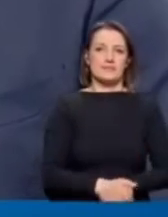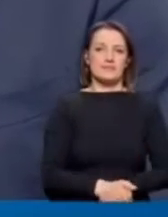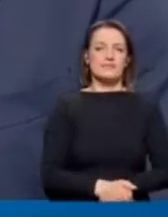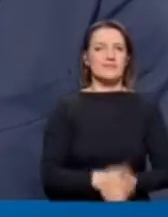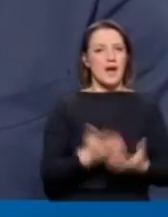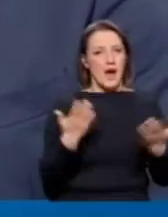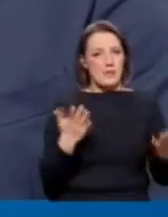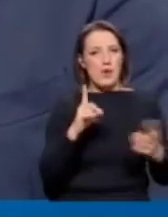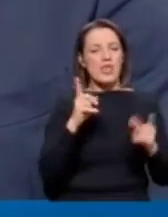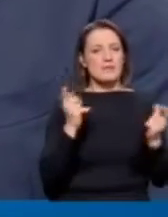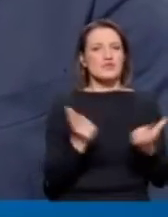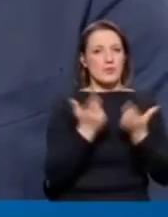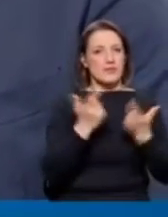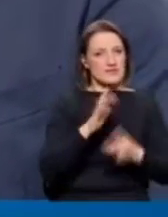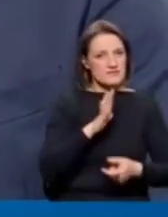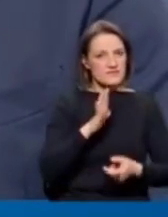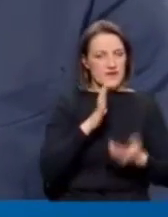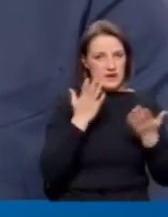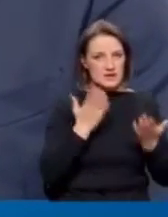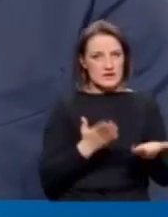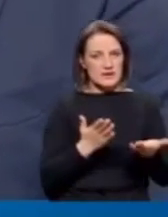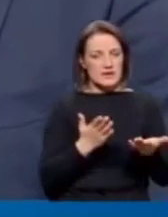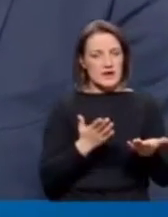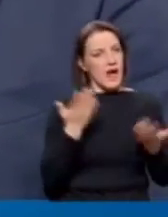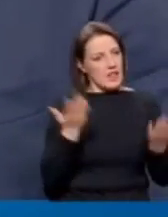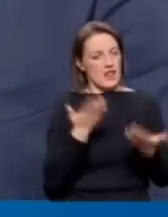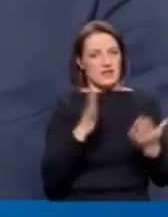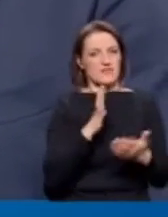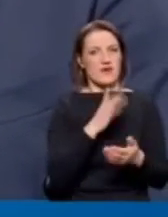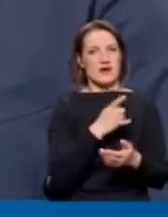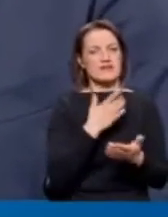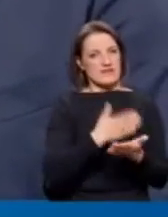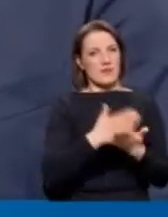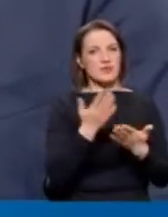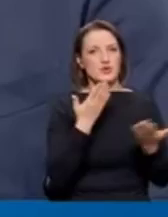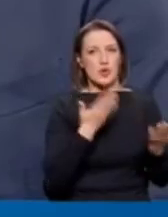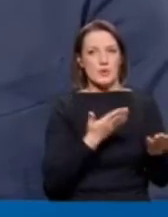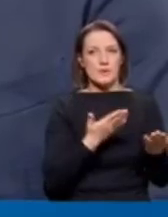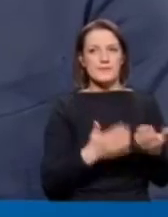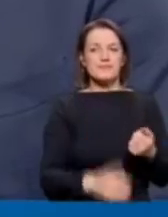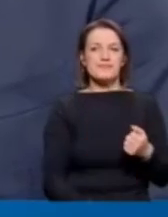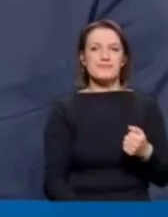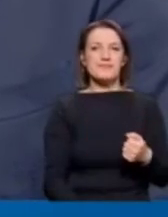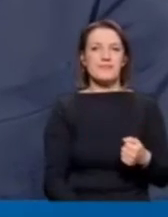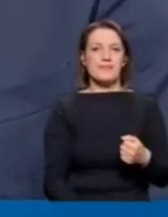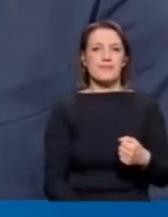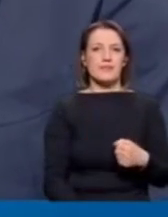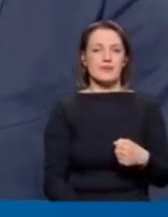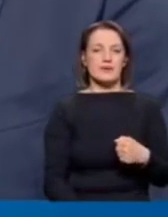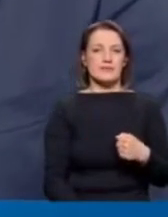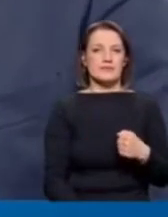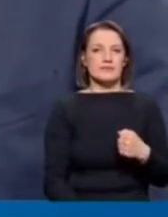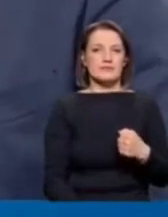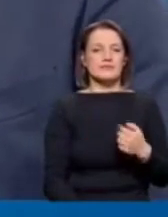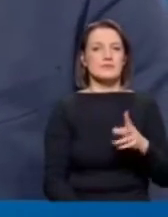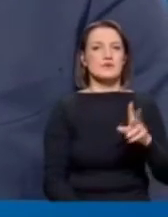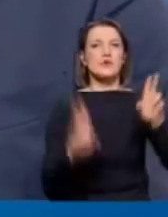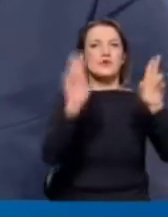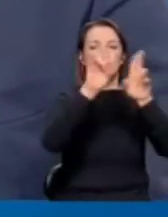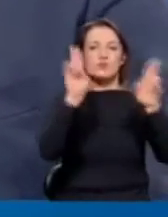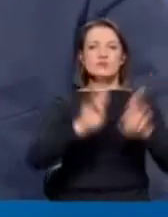ama öyle bir toplantı vardı ama hala da var devam ediyor işte